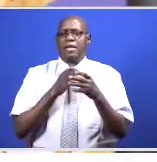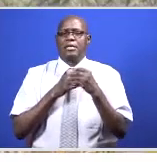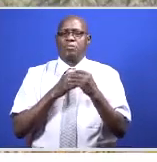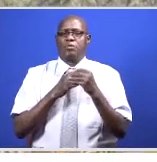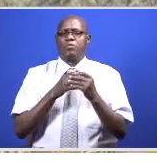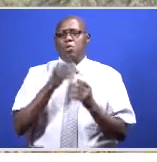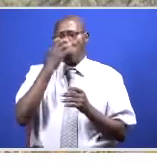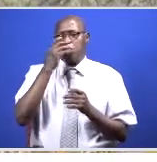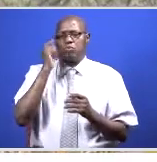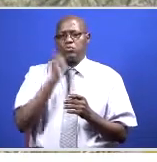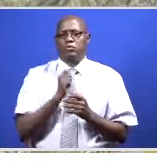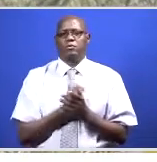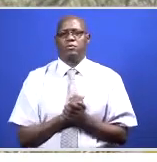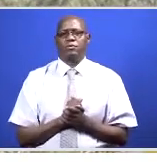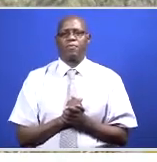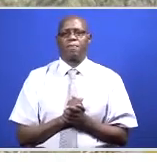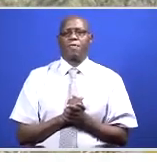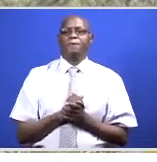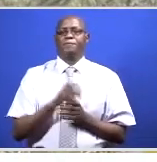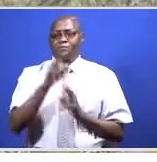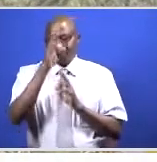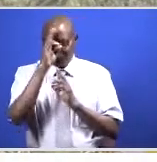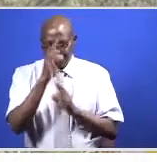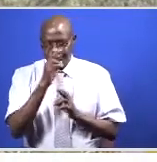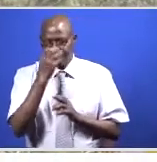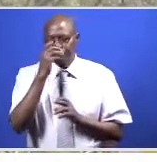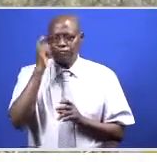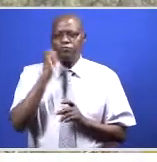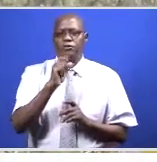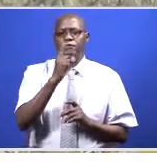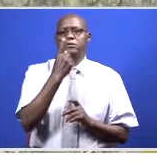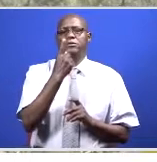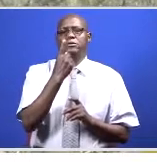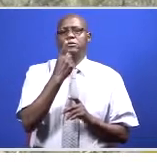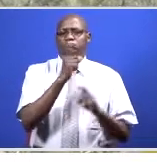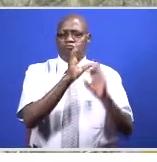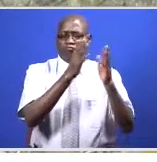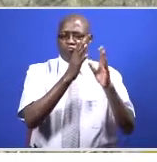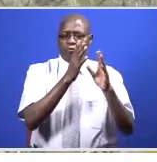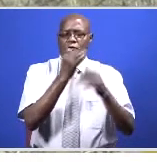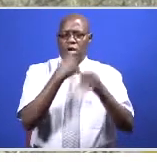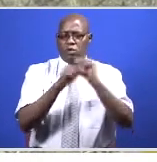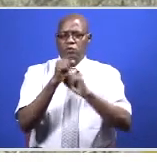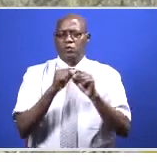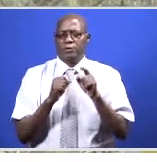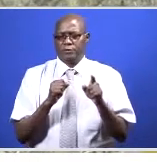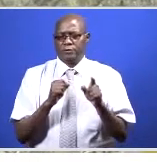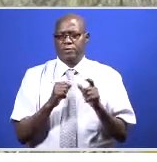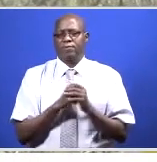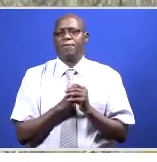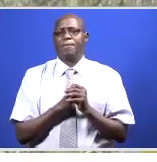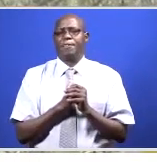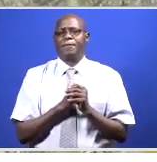Ruto. Mheshimiwa Ruto, kwanza pongezi kwa hatua hii, kwa